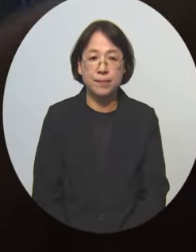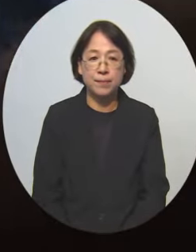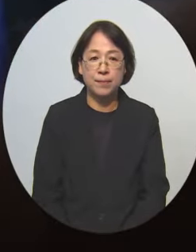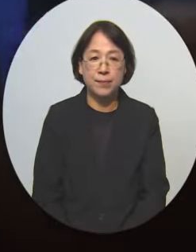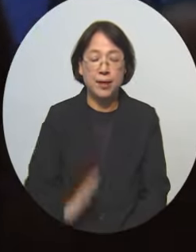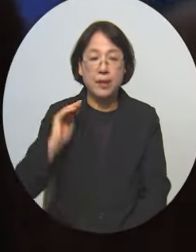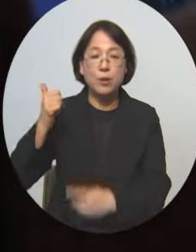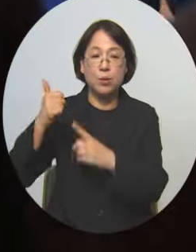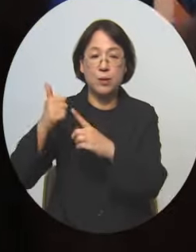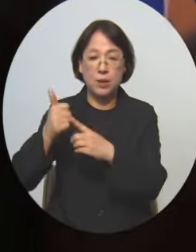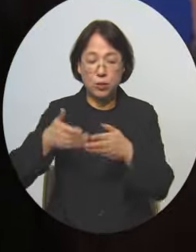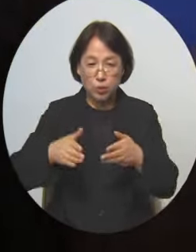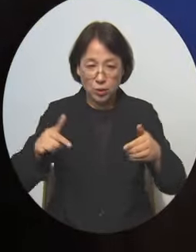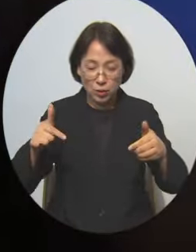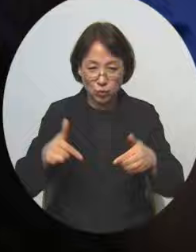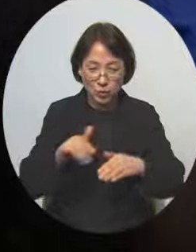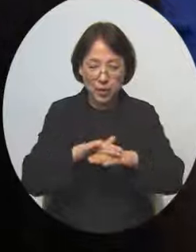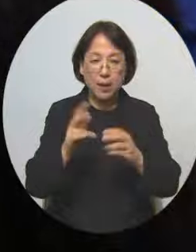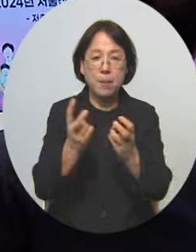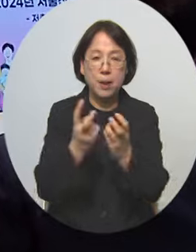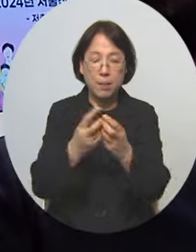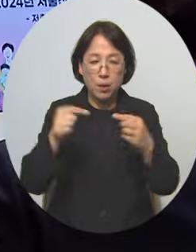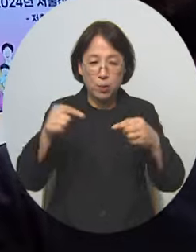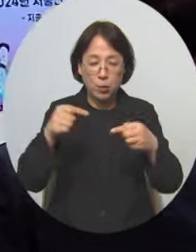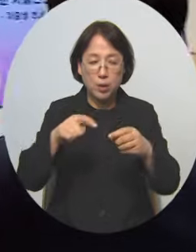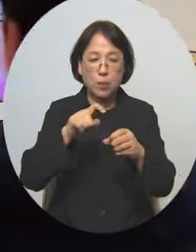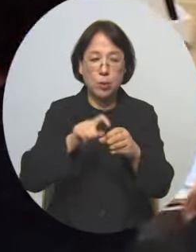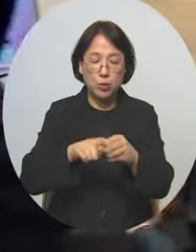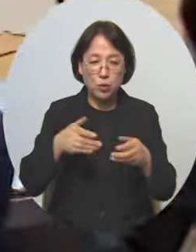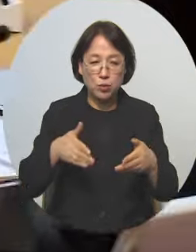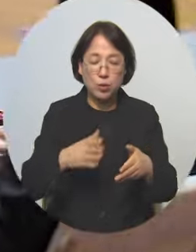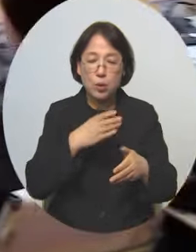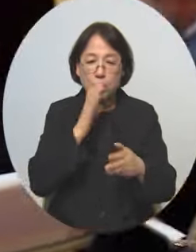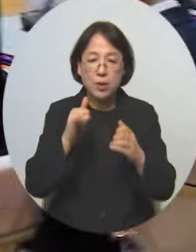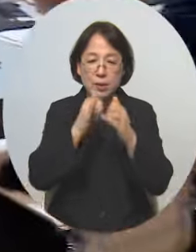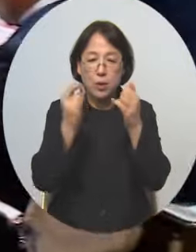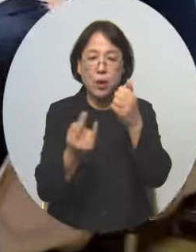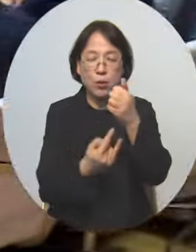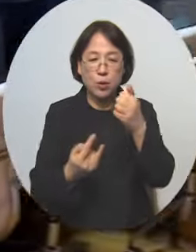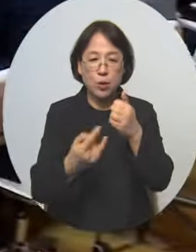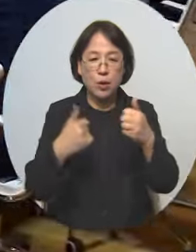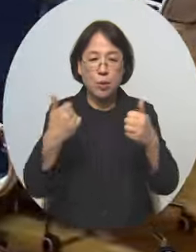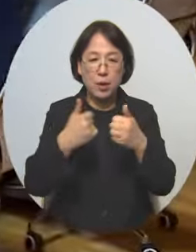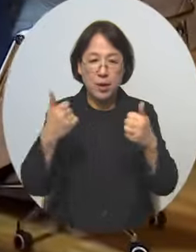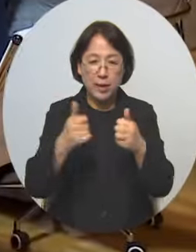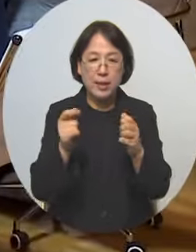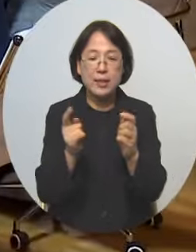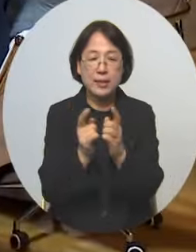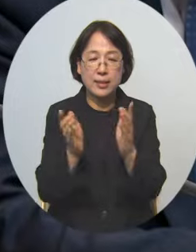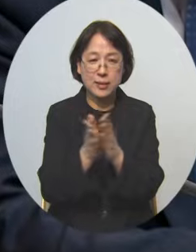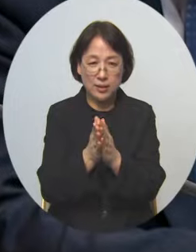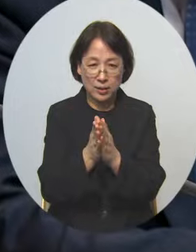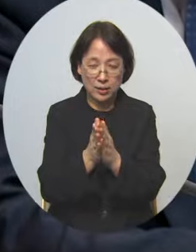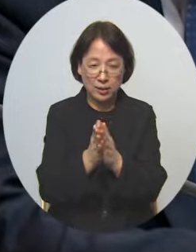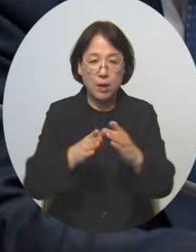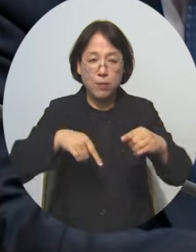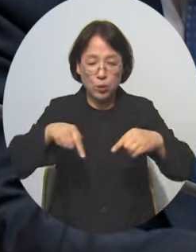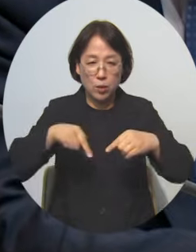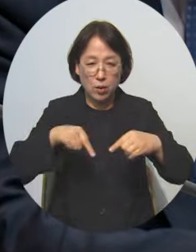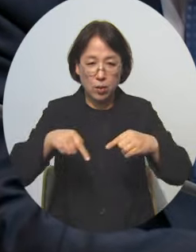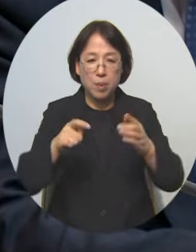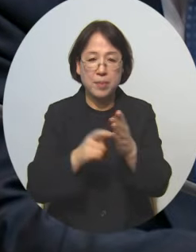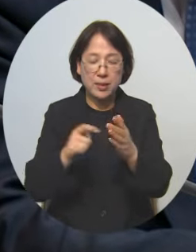윤석열 대통령이 저출생 대책을 논의하기 위해 저출산 고령사회위원회 회의를 직접 열고 인구 국가